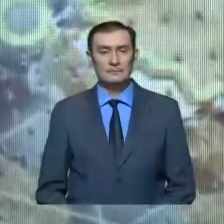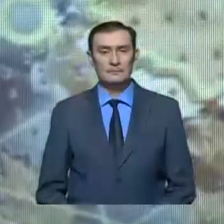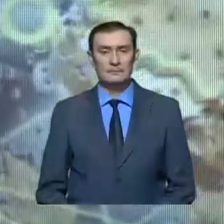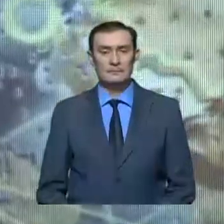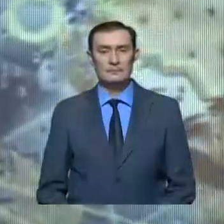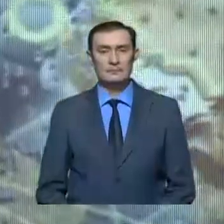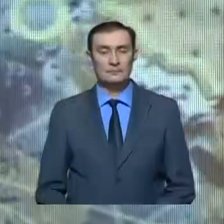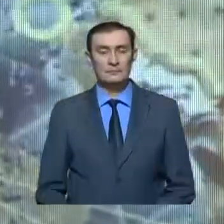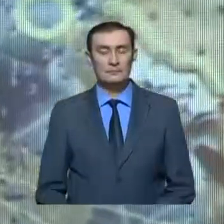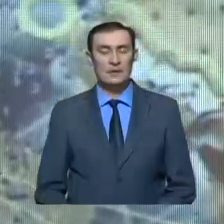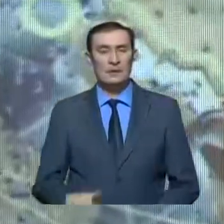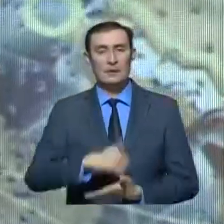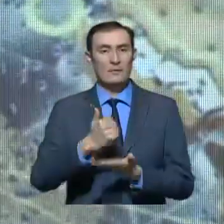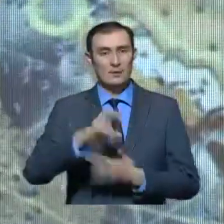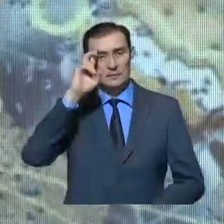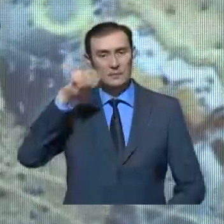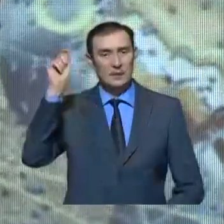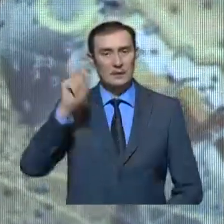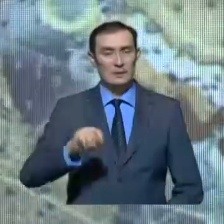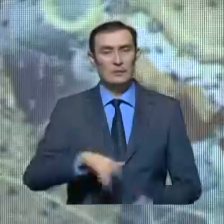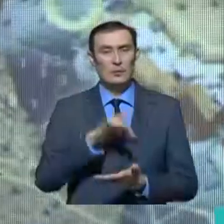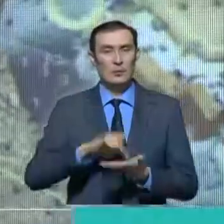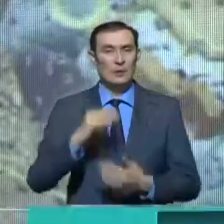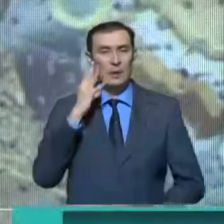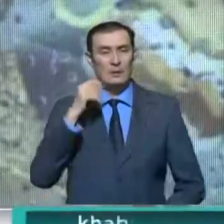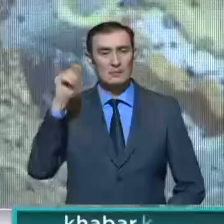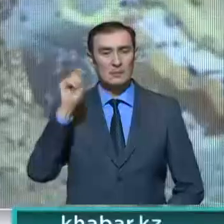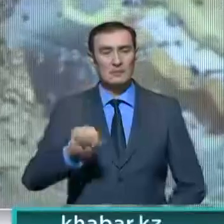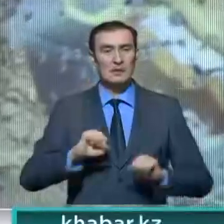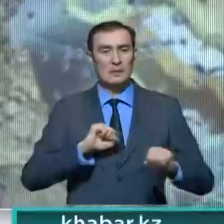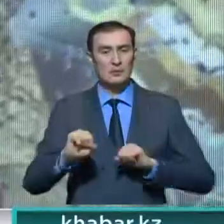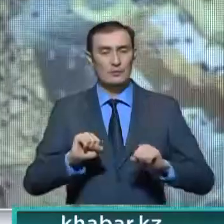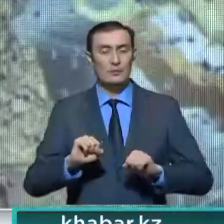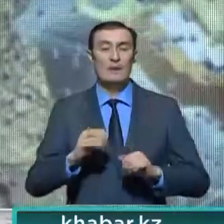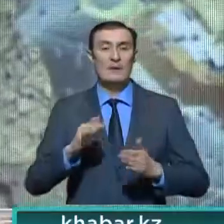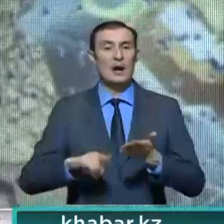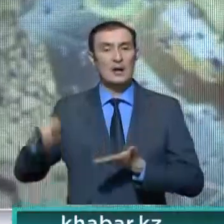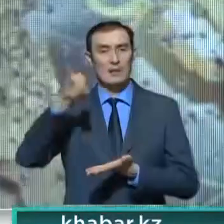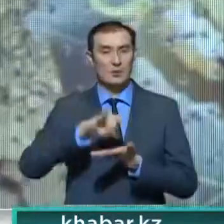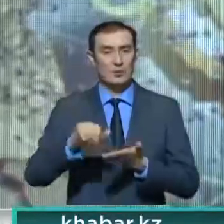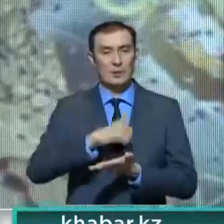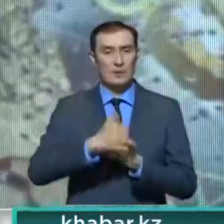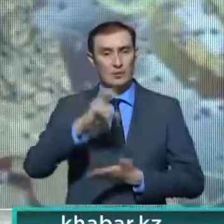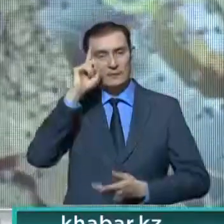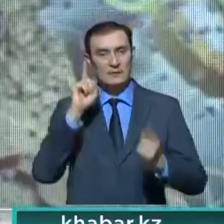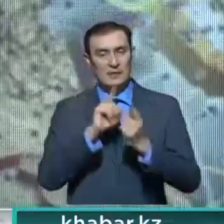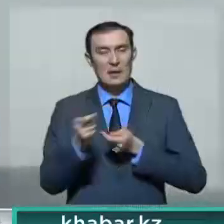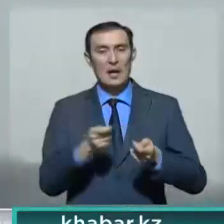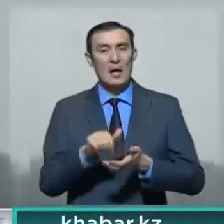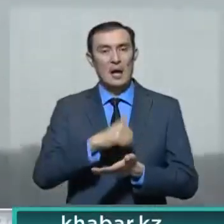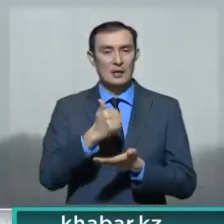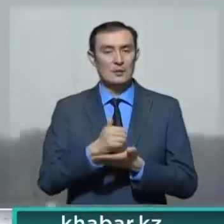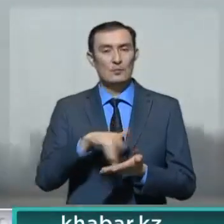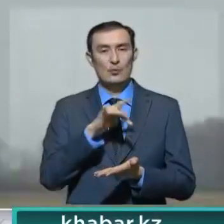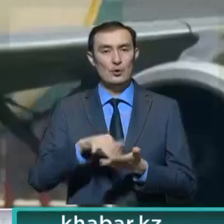И обо всем по порядку. Президент страны прилетел в Алматы. В мегаполис он прибыл с рабочей поездкой. В аэропорту главу государства встретил аким города